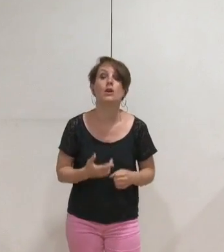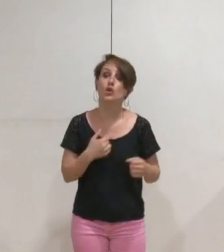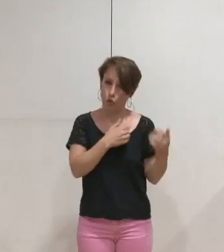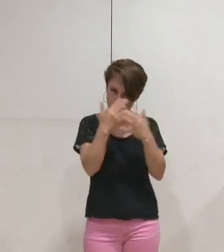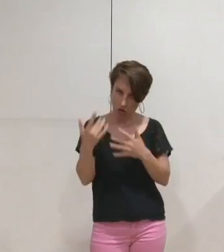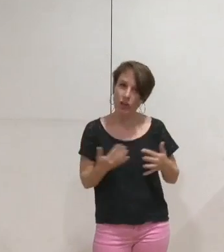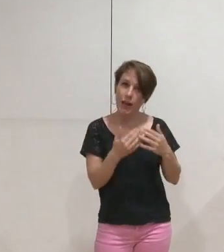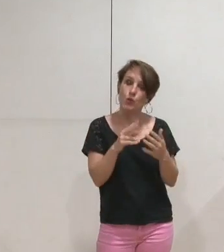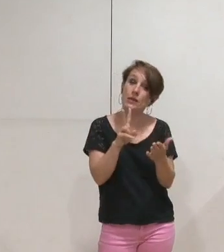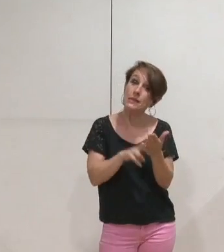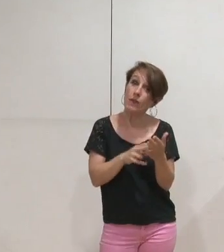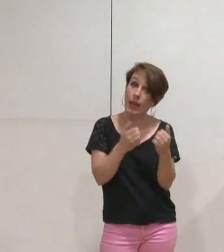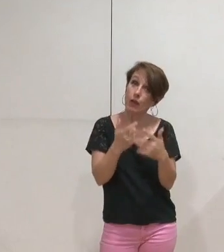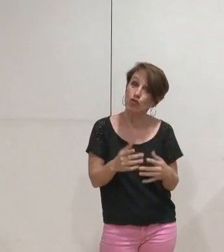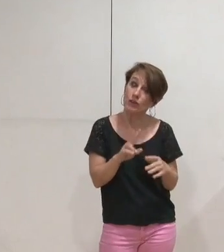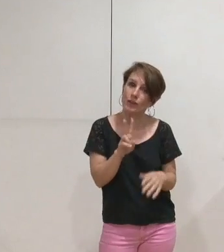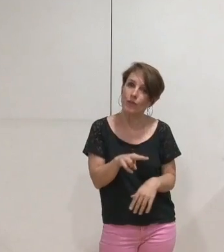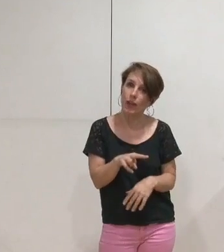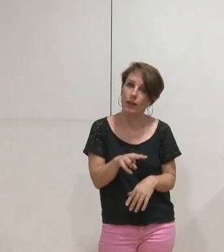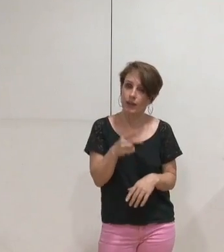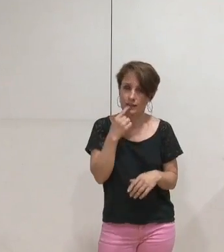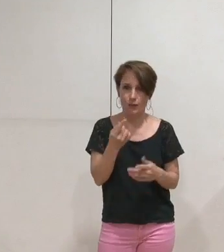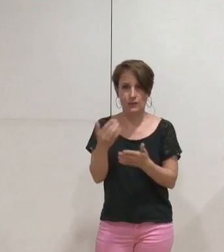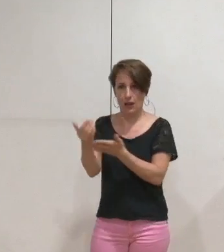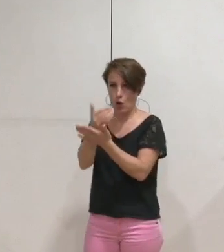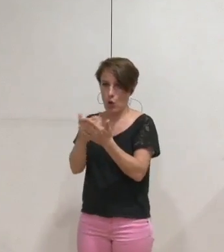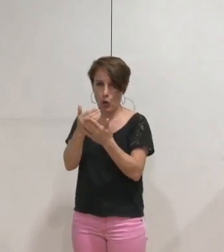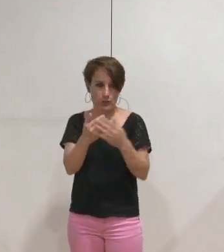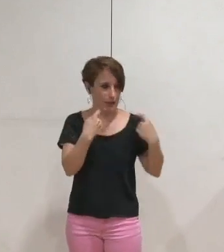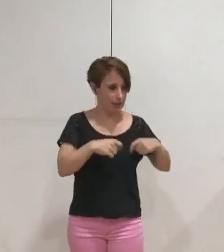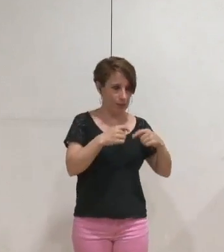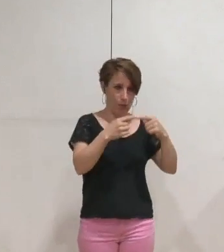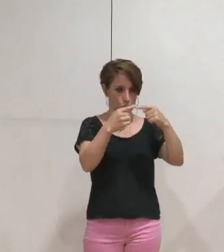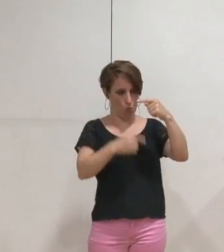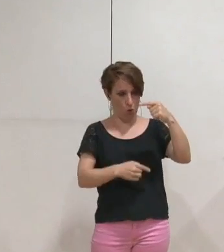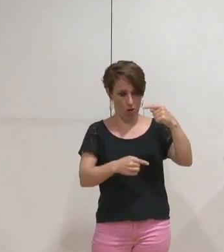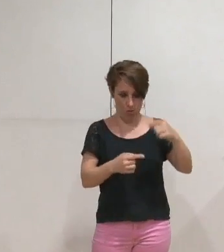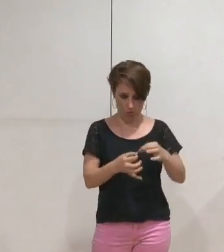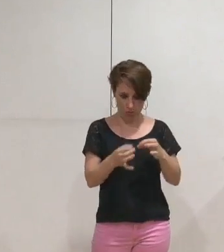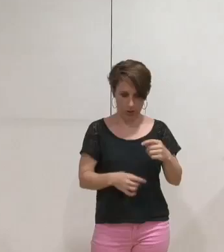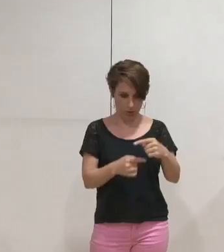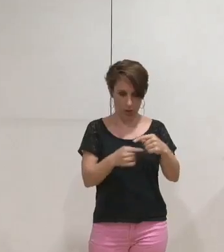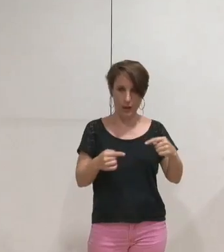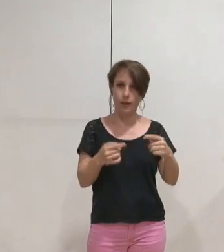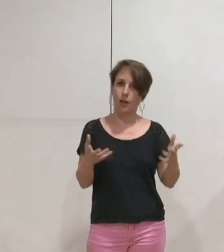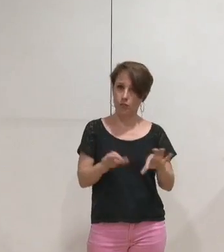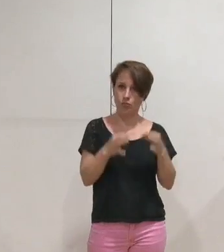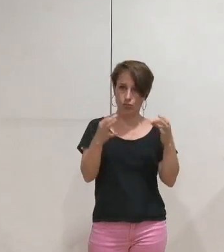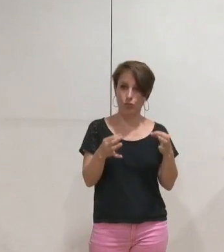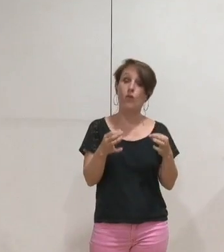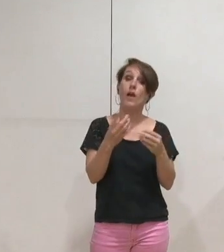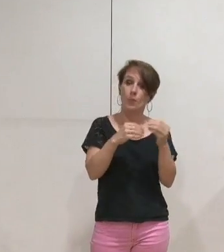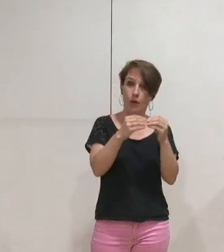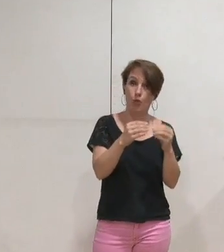il est vrai il suffit de soustraire les recettes aux dépenses au section de fonctionnement et de ne pas oublier qu'on a déjà budgeté 4